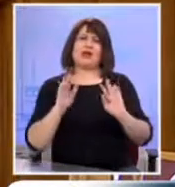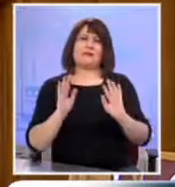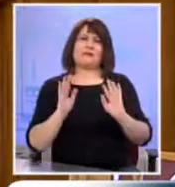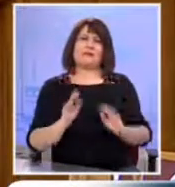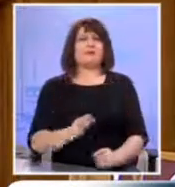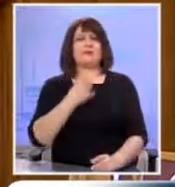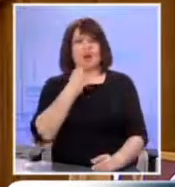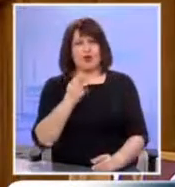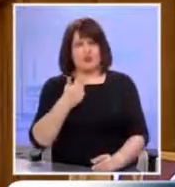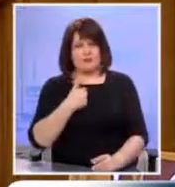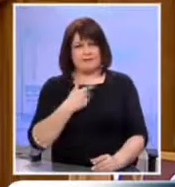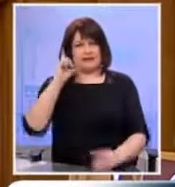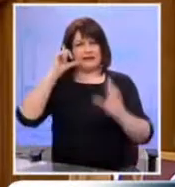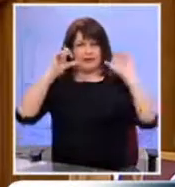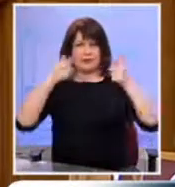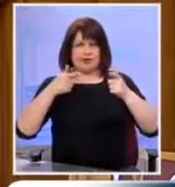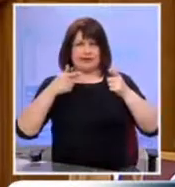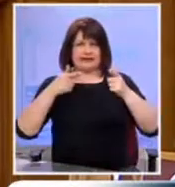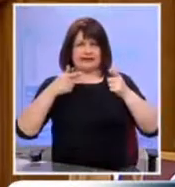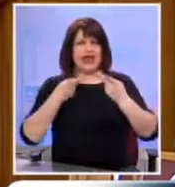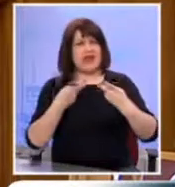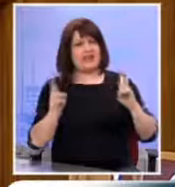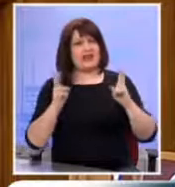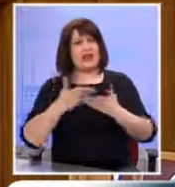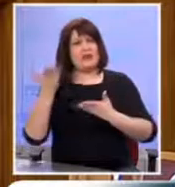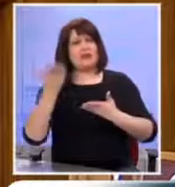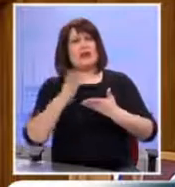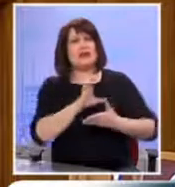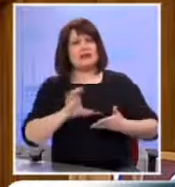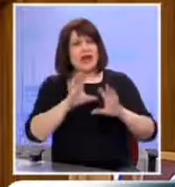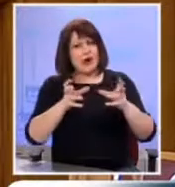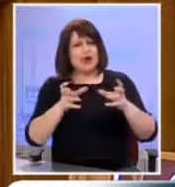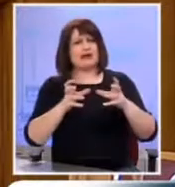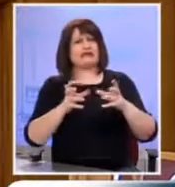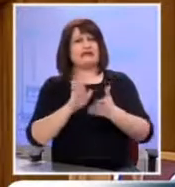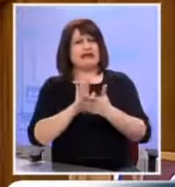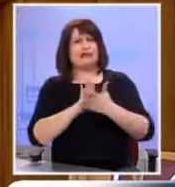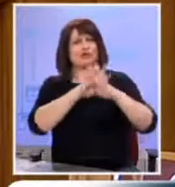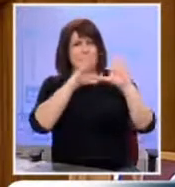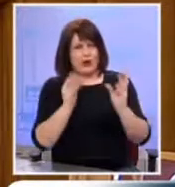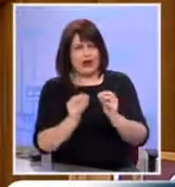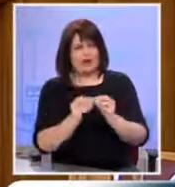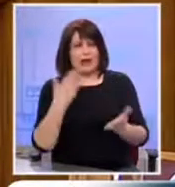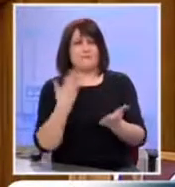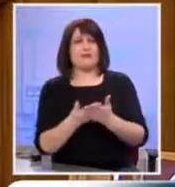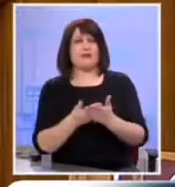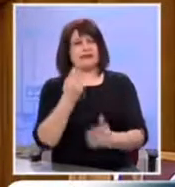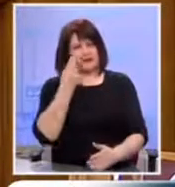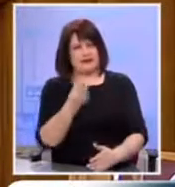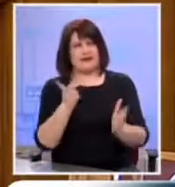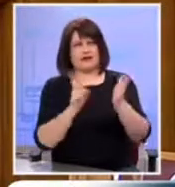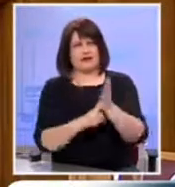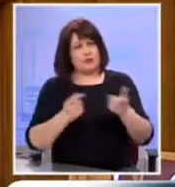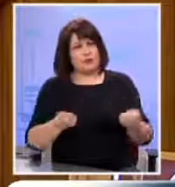Γιατί εμείς σε ό,τι αφορά τη δημοκρατία και την ελευθεροτυπία έχουμε αρχές. Και θα τις αποδείξουμε και σε θεσμικό επίπεδο και κυρίως